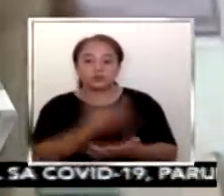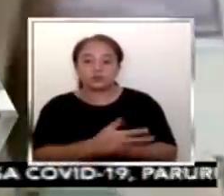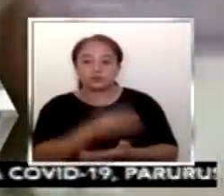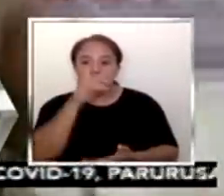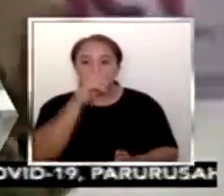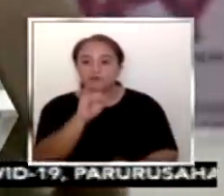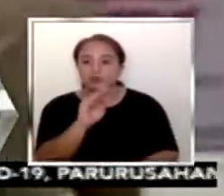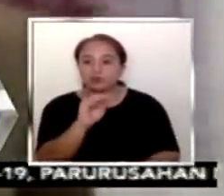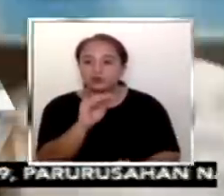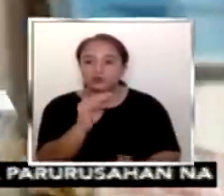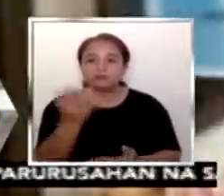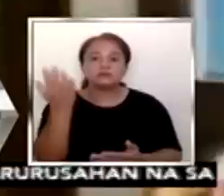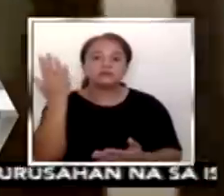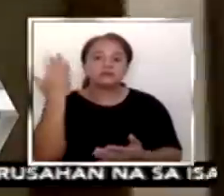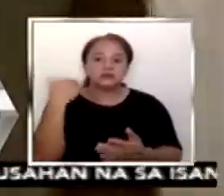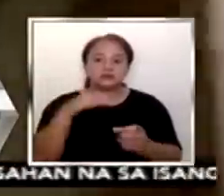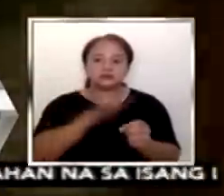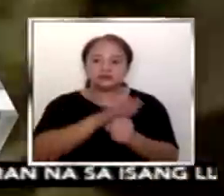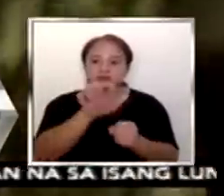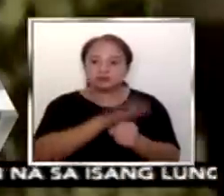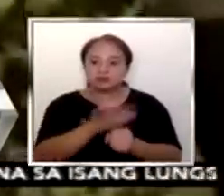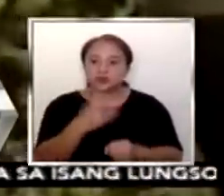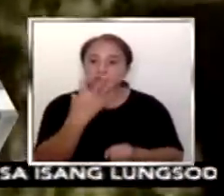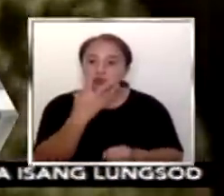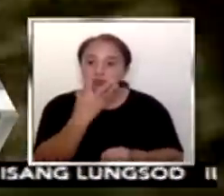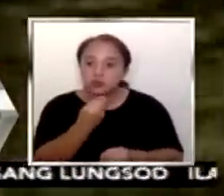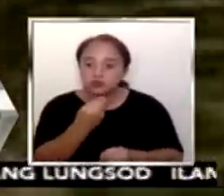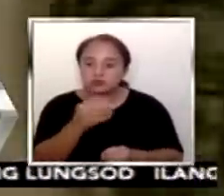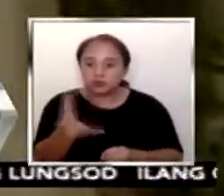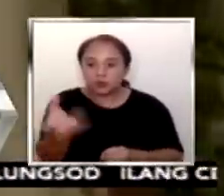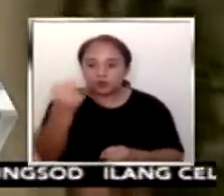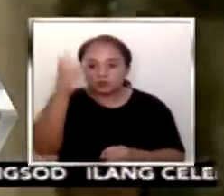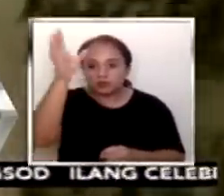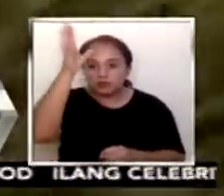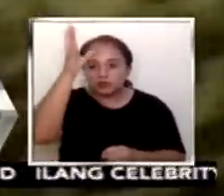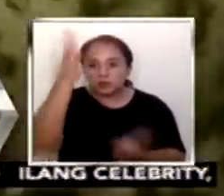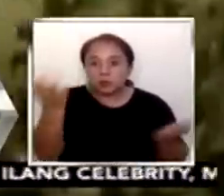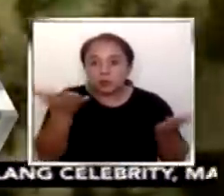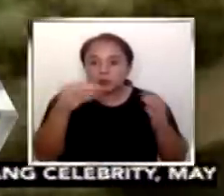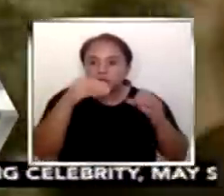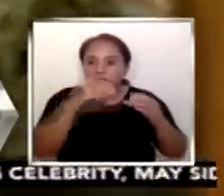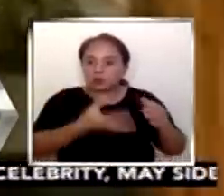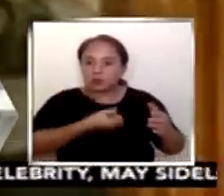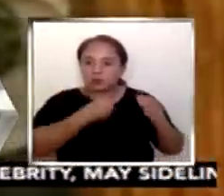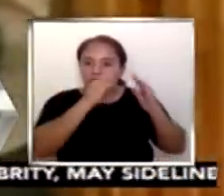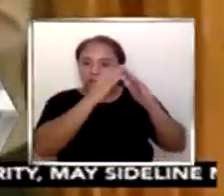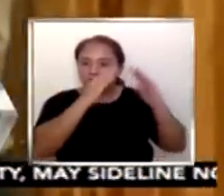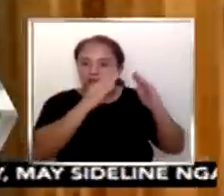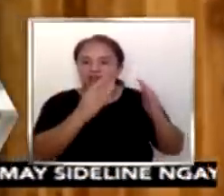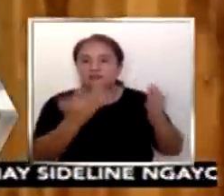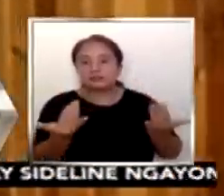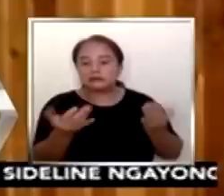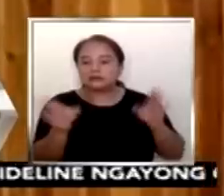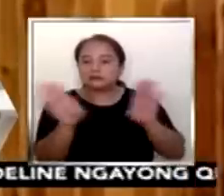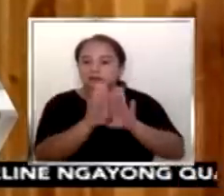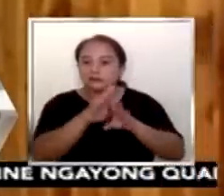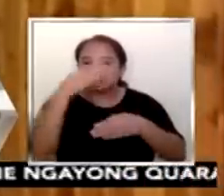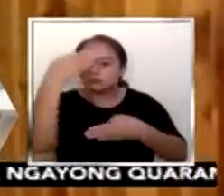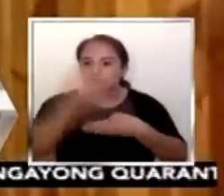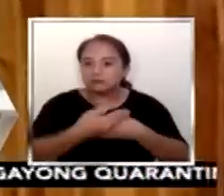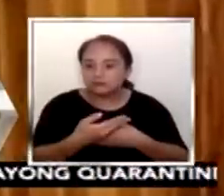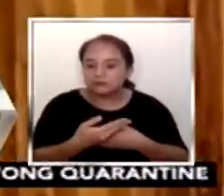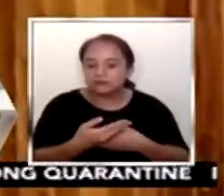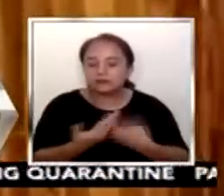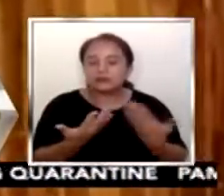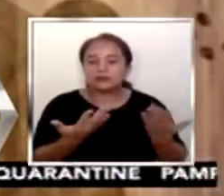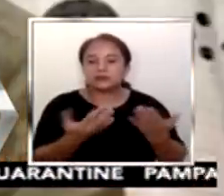ilang beses daw siyang pinagsamantalahan ng kanyang ama sa loob ng kanilang bahay sa gitna ng COVID-19 lockdown. Hindi na ito itinanggi